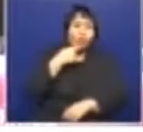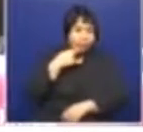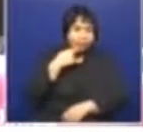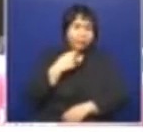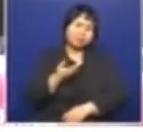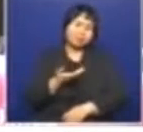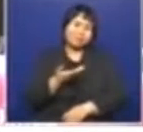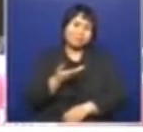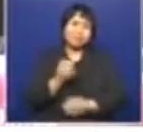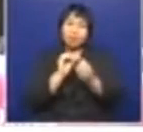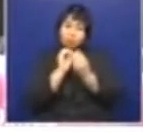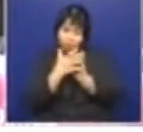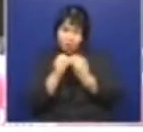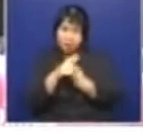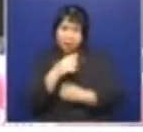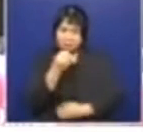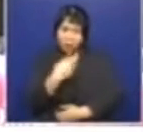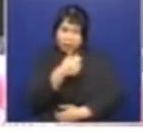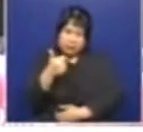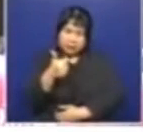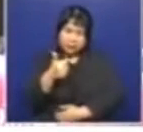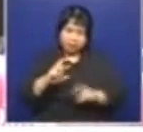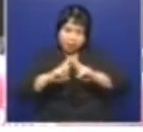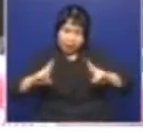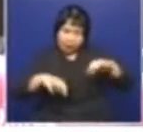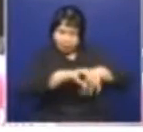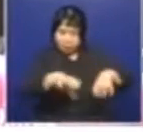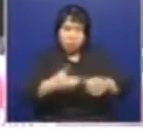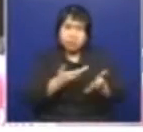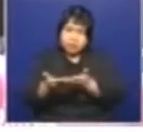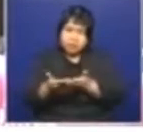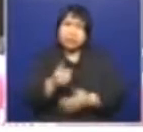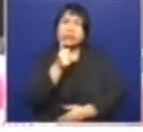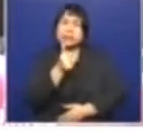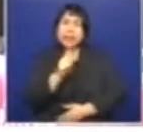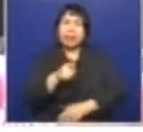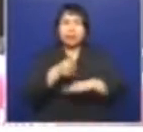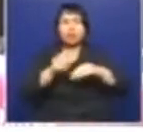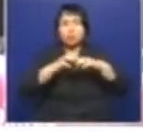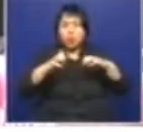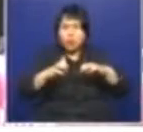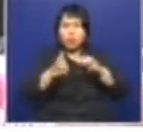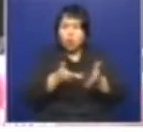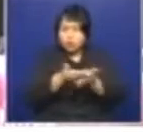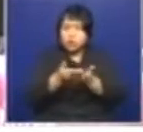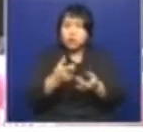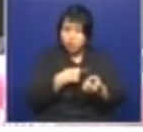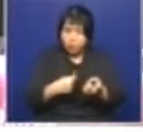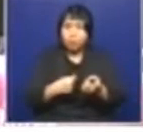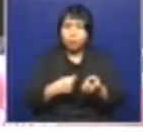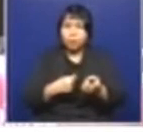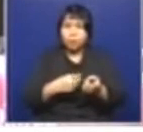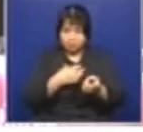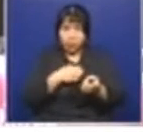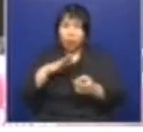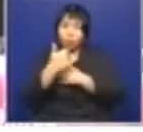ผลไม้ที่ท่านบอกว่าดีๆพวกลงมาซื้อนี่บางอย่างมันดีด้วยตัวมันเช่นทุเรียนเนี่ยทุเรียนคนอยากกินมากเมืองนอกรั